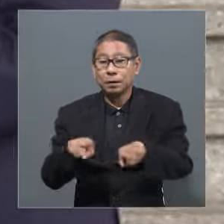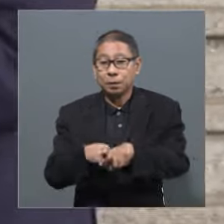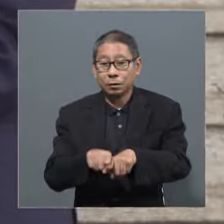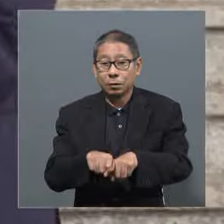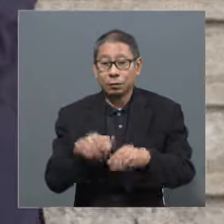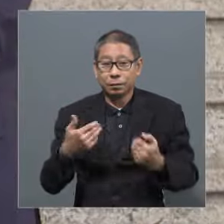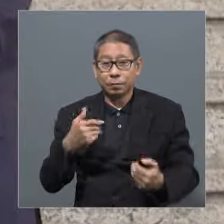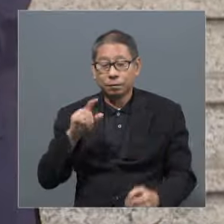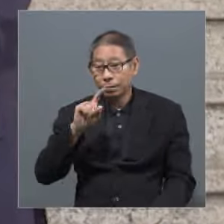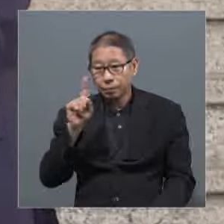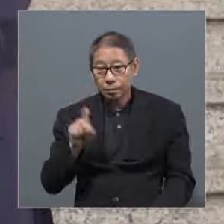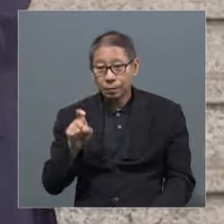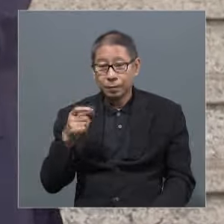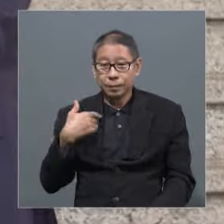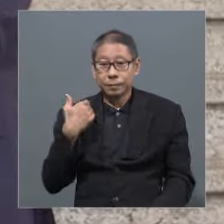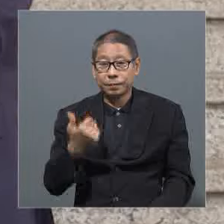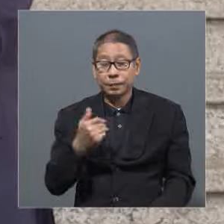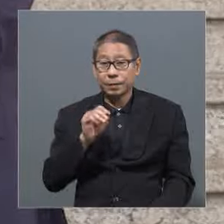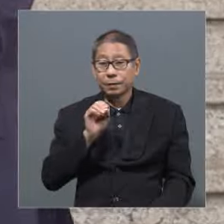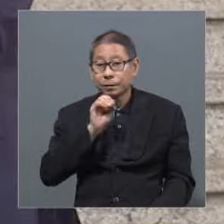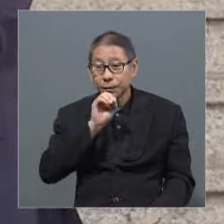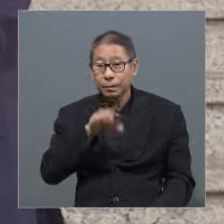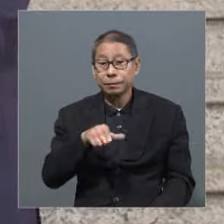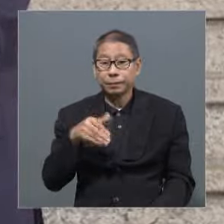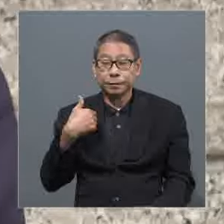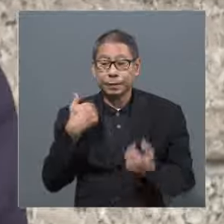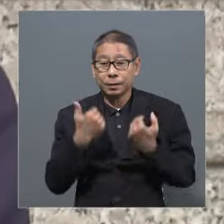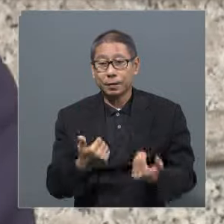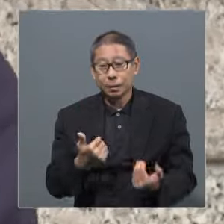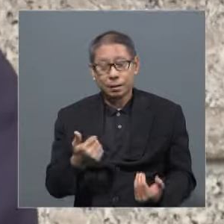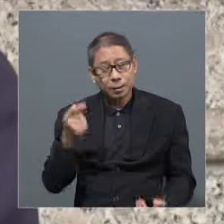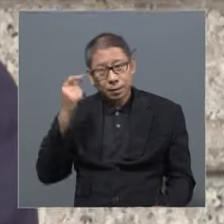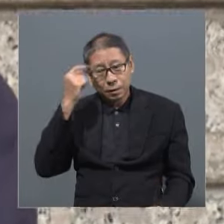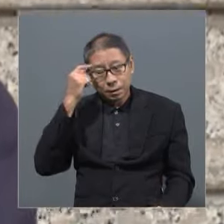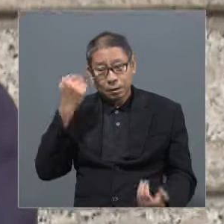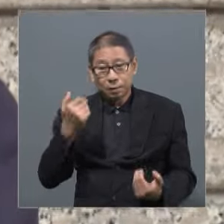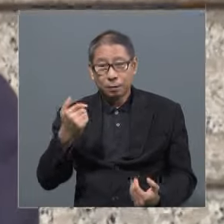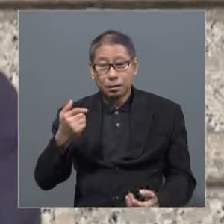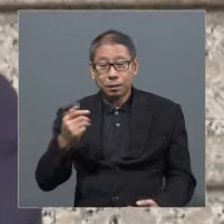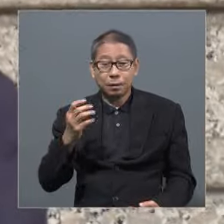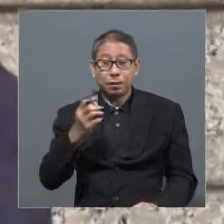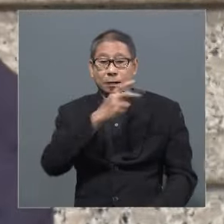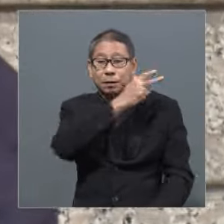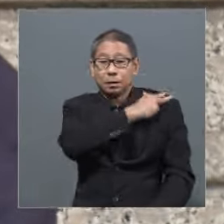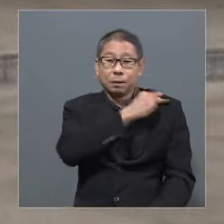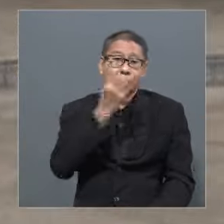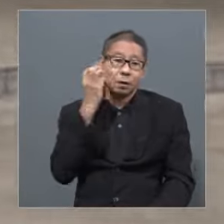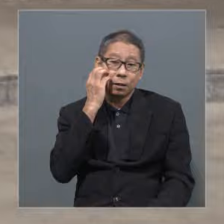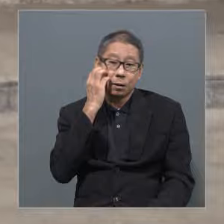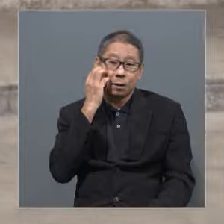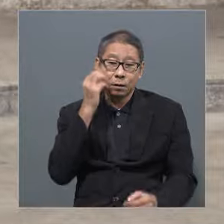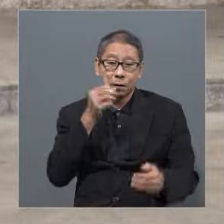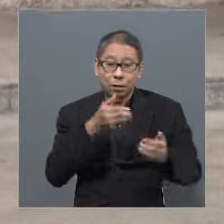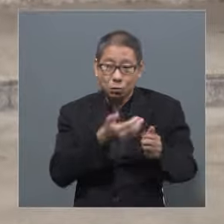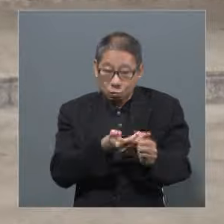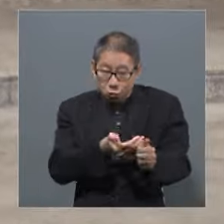บิ๊กโจ๊กกำลังแถลงอะไรอยู่หรือเปล่าอ่ะเดี๋ยวต้องเช็คกันหน่อยนะครับผู้ื่อข่าวถามถึงกรณีที่ตัวของบิ๊กโจ๊กเองมีการถอนคำร้องใน